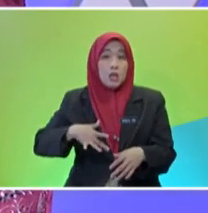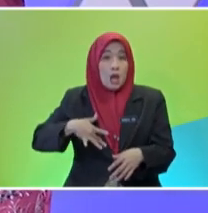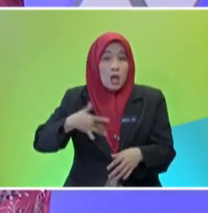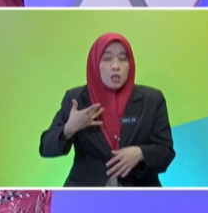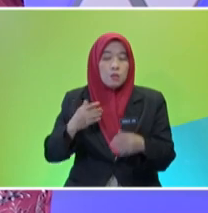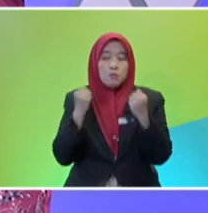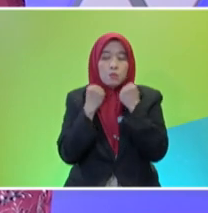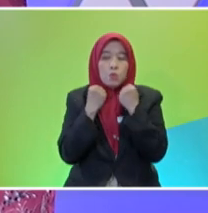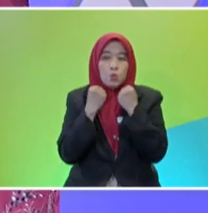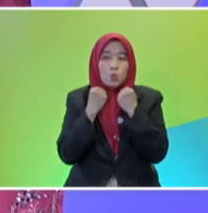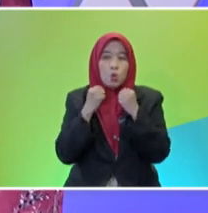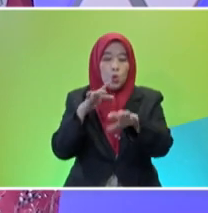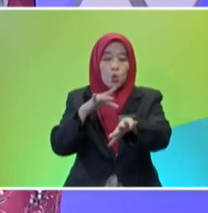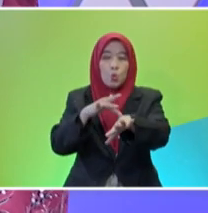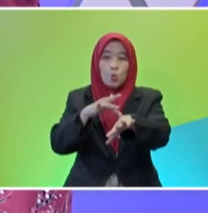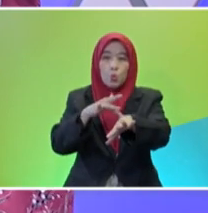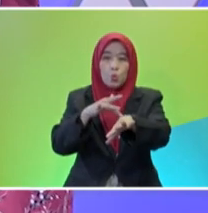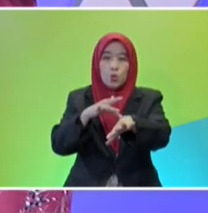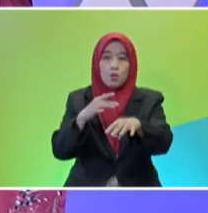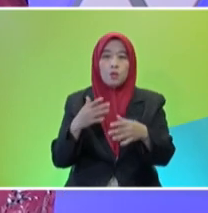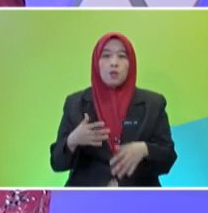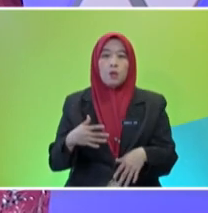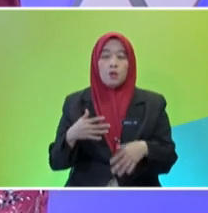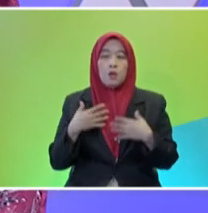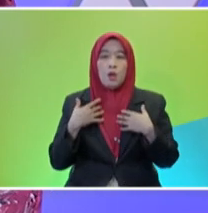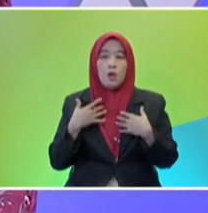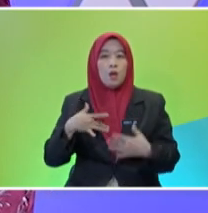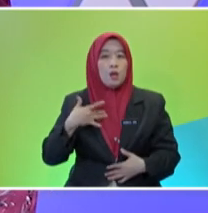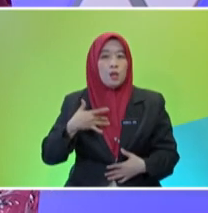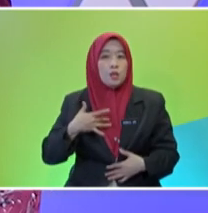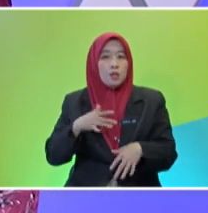Sejuk kulit. Kulit yang menyentuh, kulit yang merangsang.